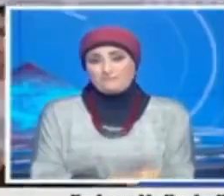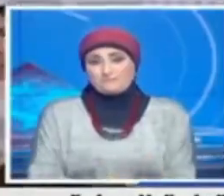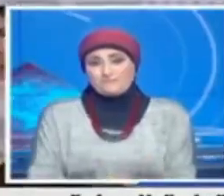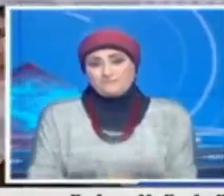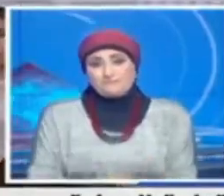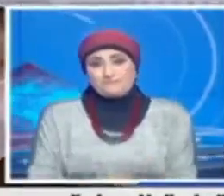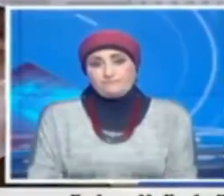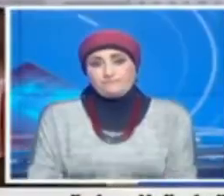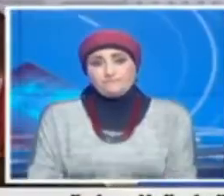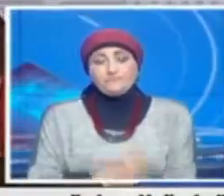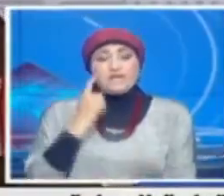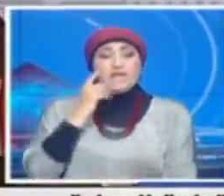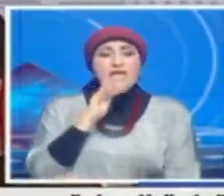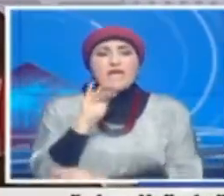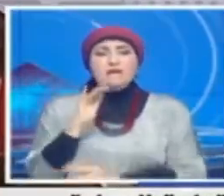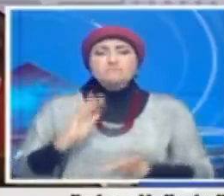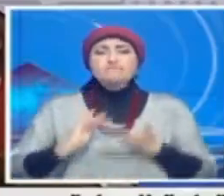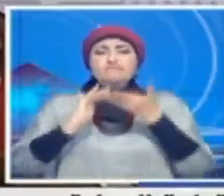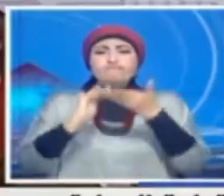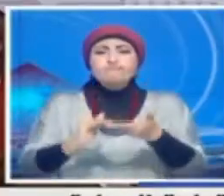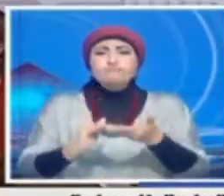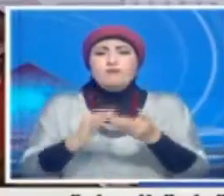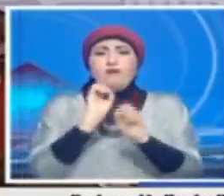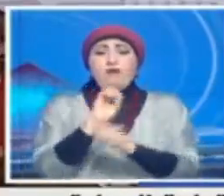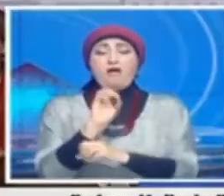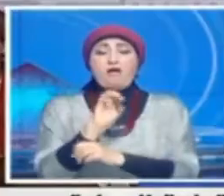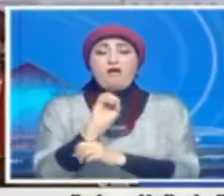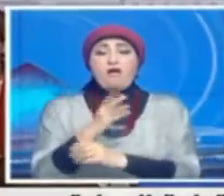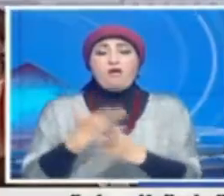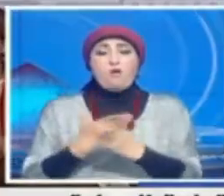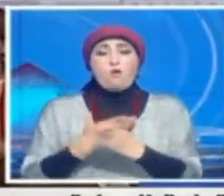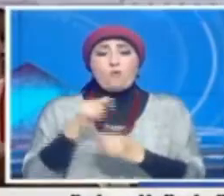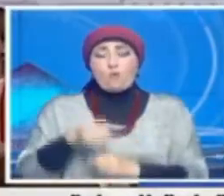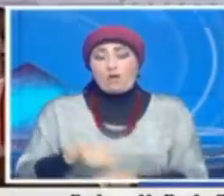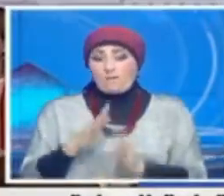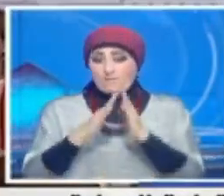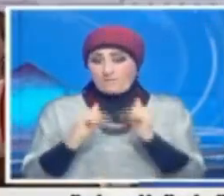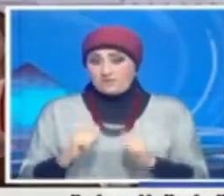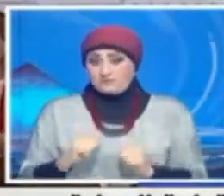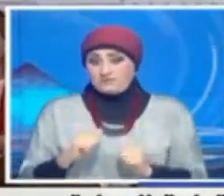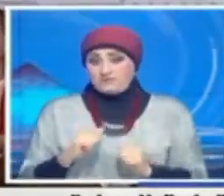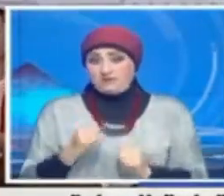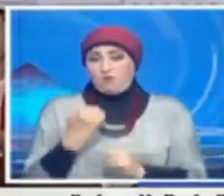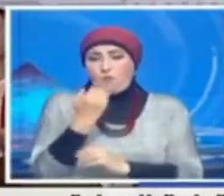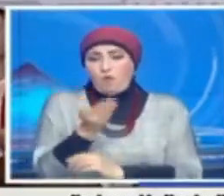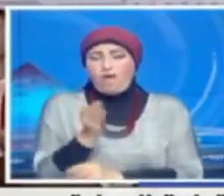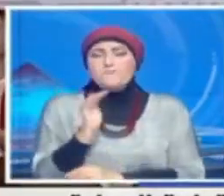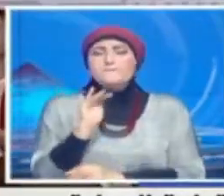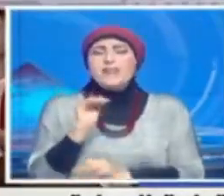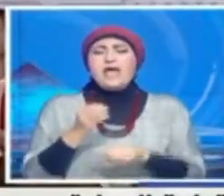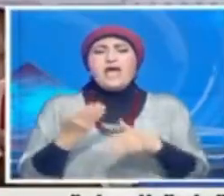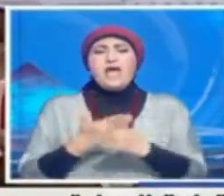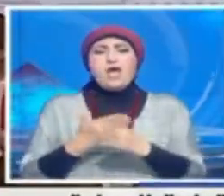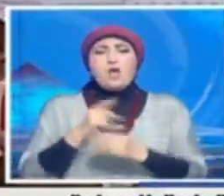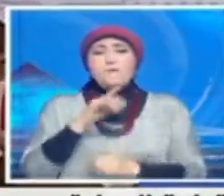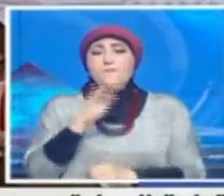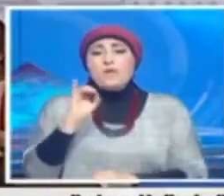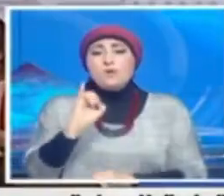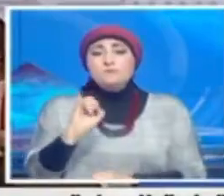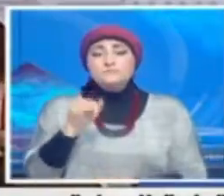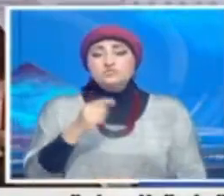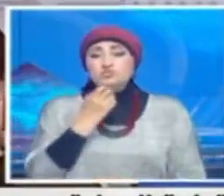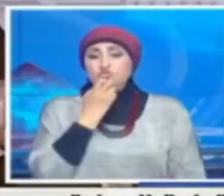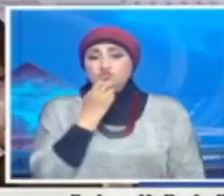بتجمع حوالي 73 دولة حول العالم، وبما فيهم مصر مشارك فيها حوالي 20 شاب و150 شاب